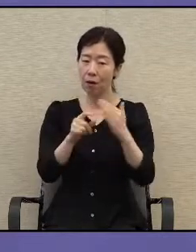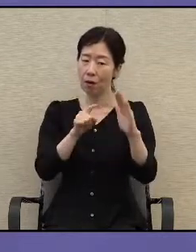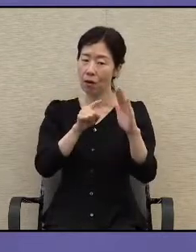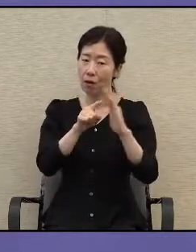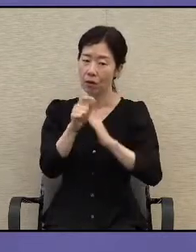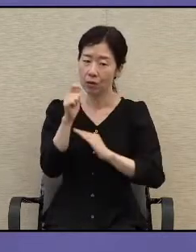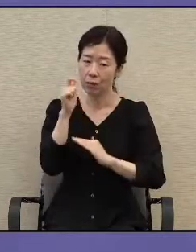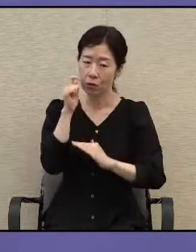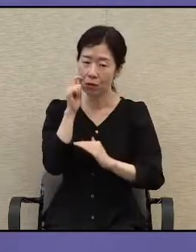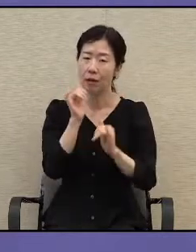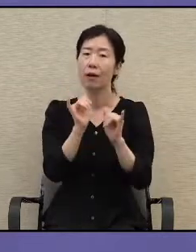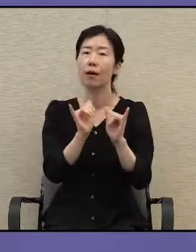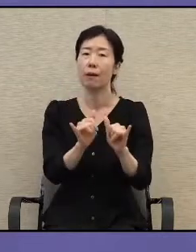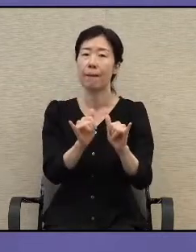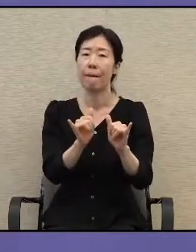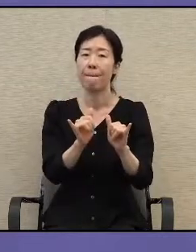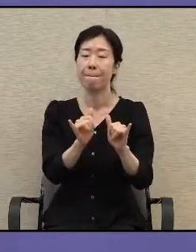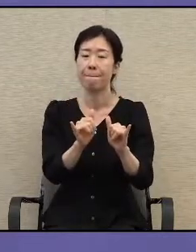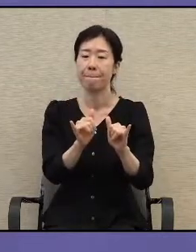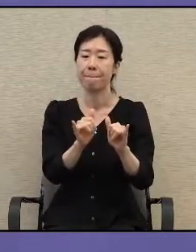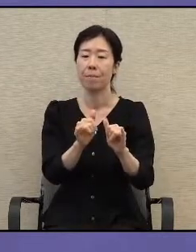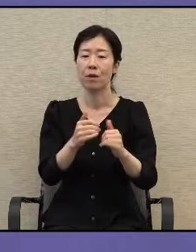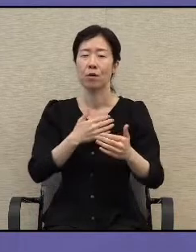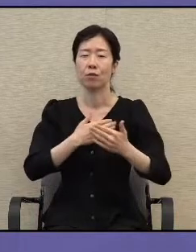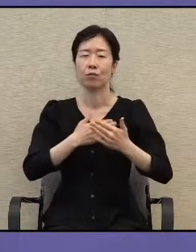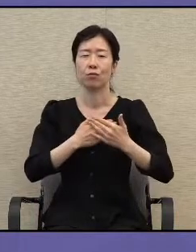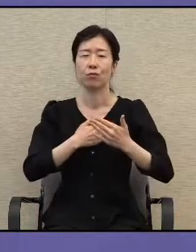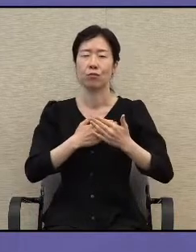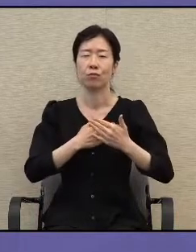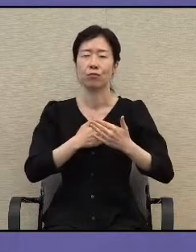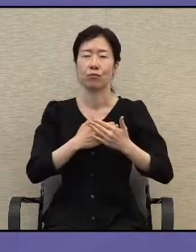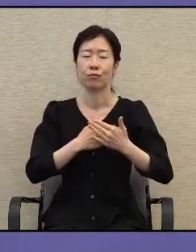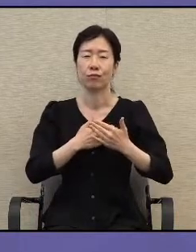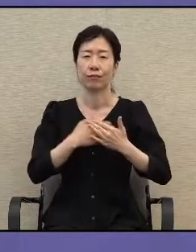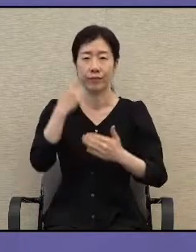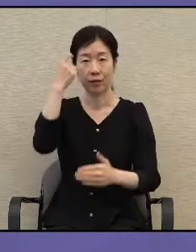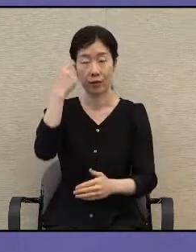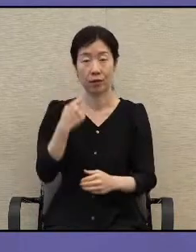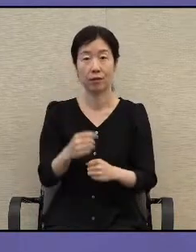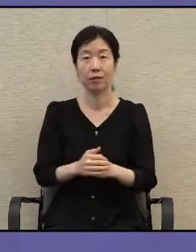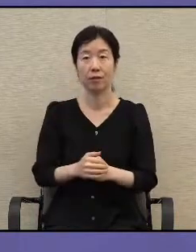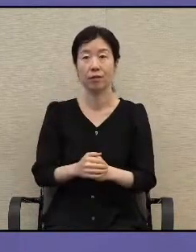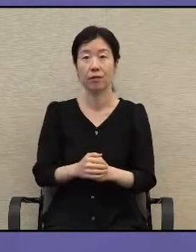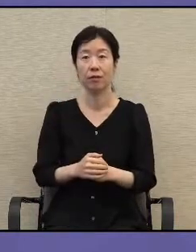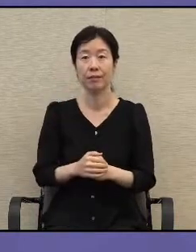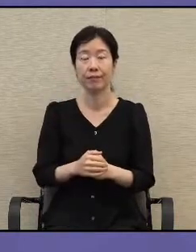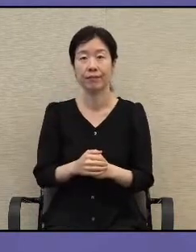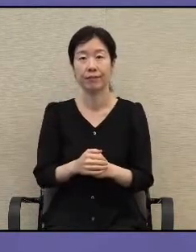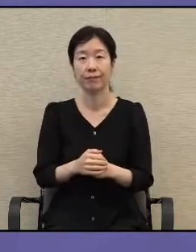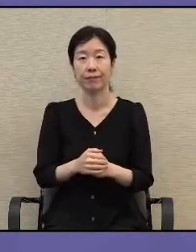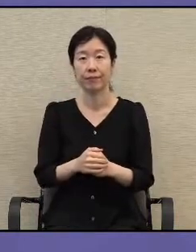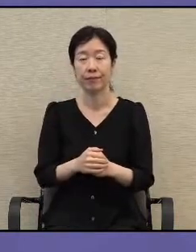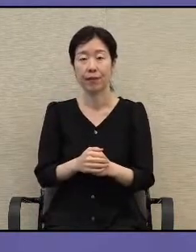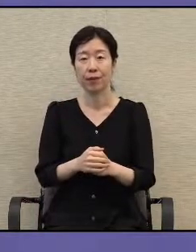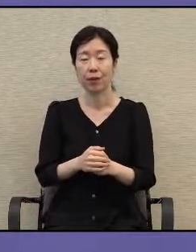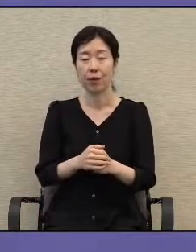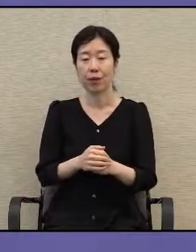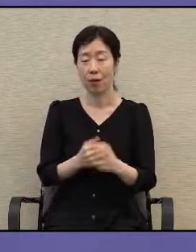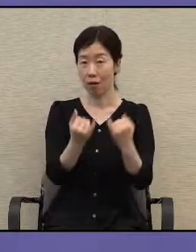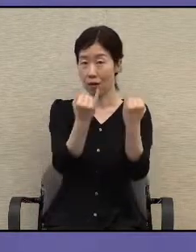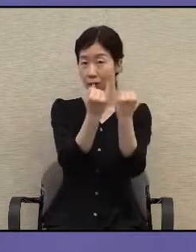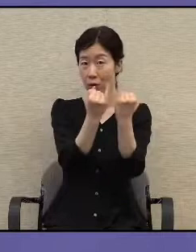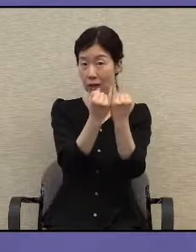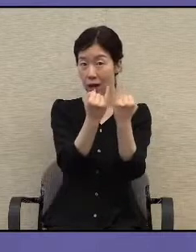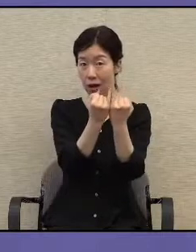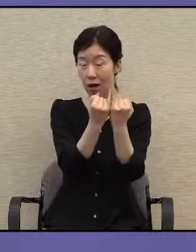불안이 증가하면서 이 최근에 증가한 것으로 보여집니다. 이 불안 위험군 중에서 이 추이들을 보면 특히나